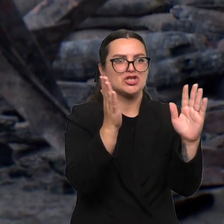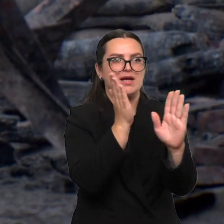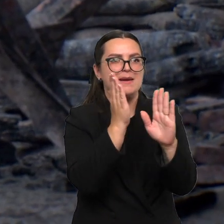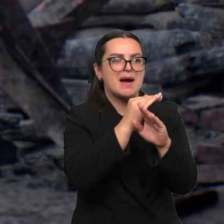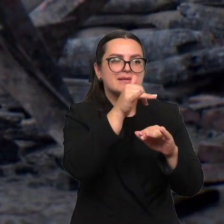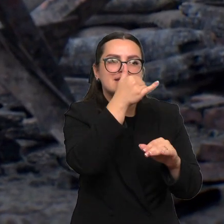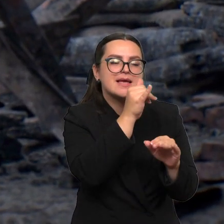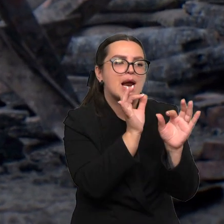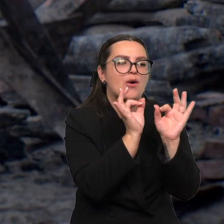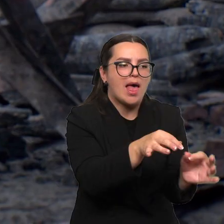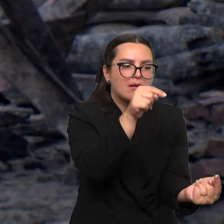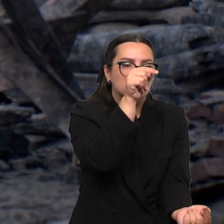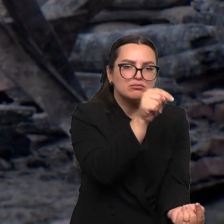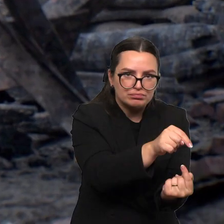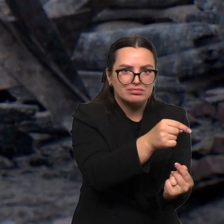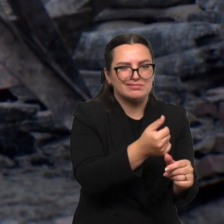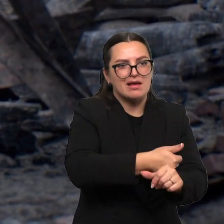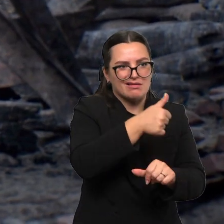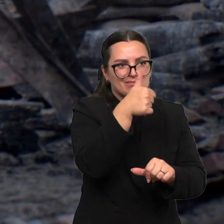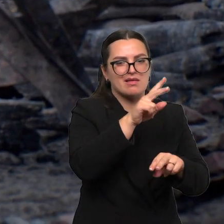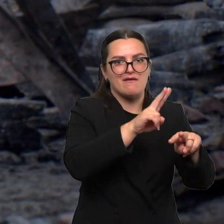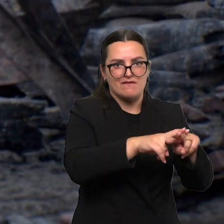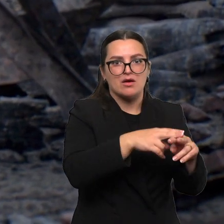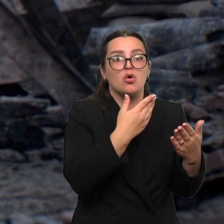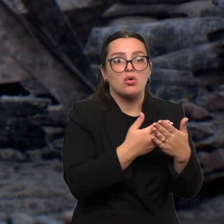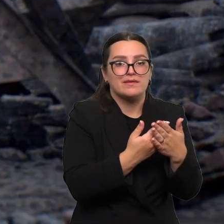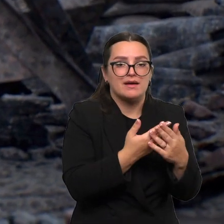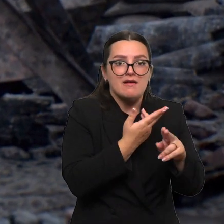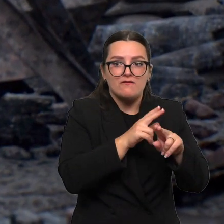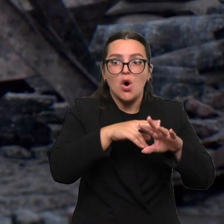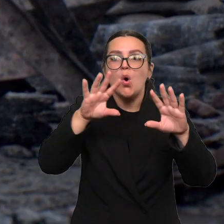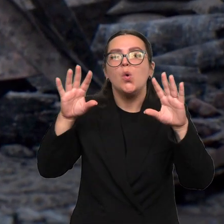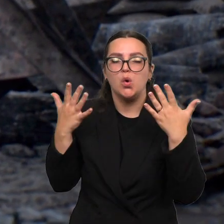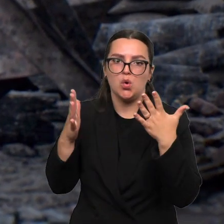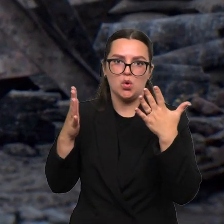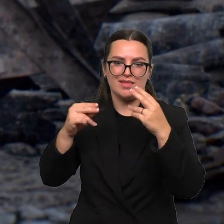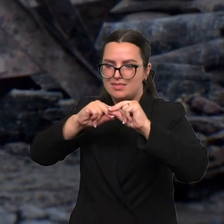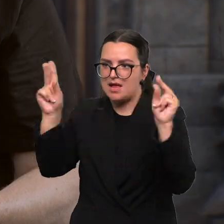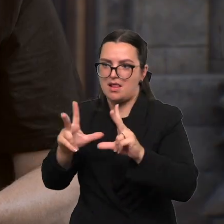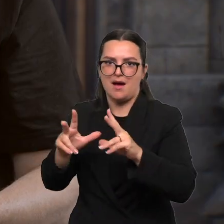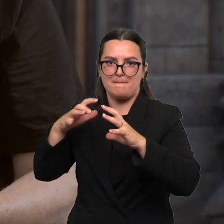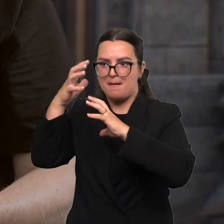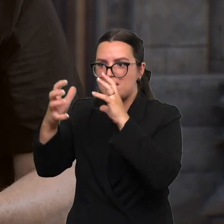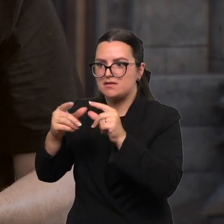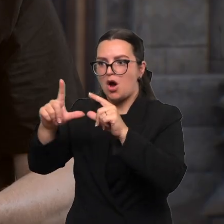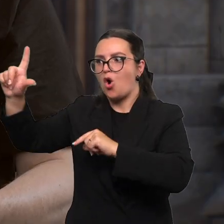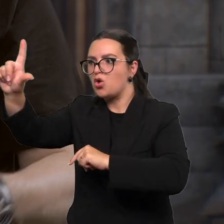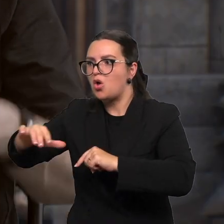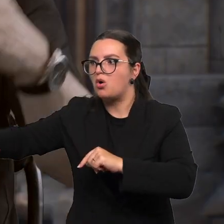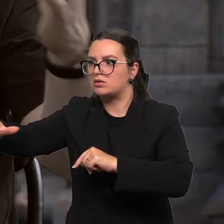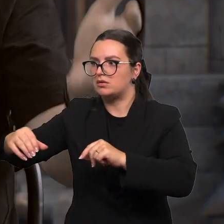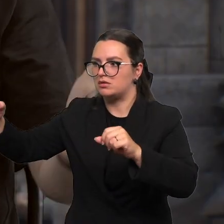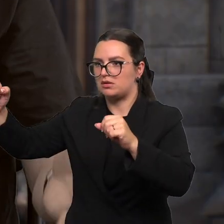palaikomas kažkokios klimatinės sąlygos. Nes tiesiog bus pernelyg rizikinga auginti